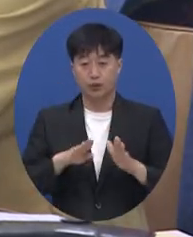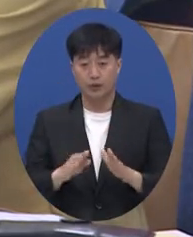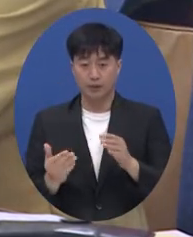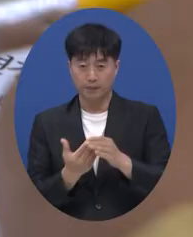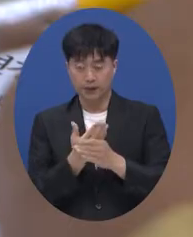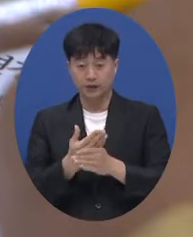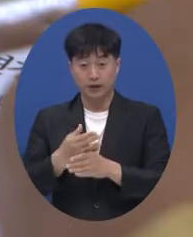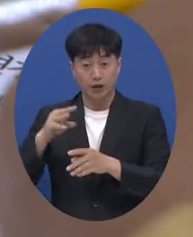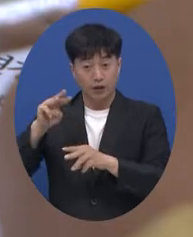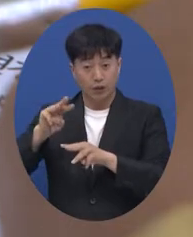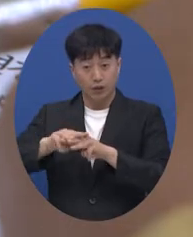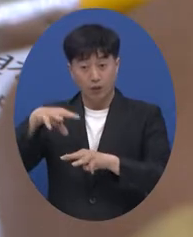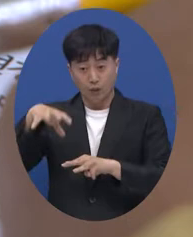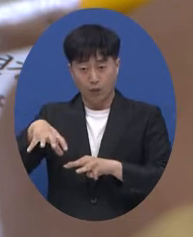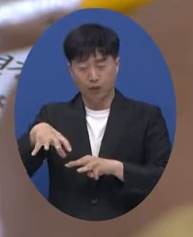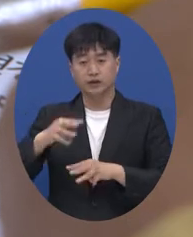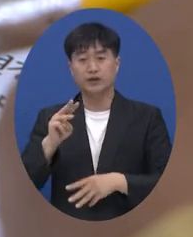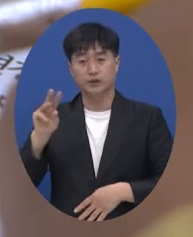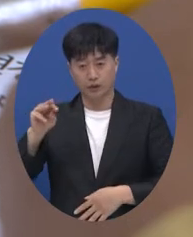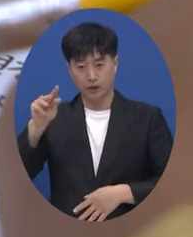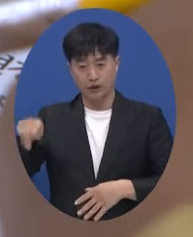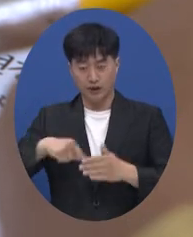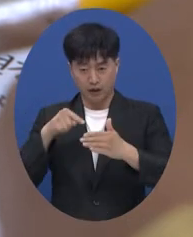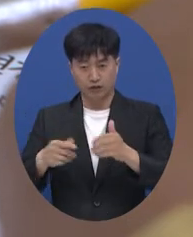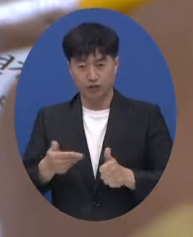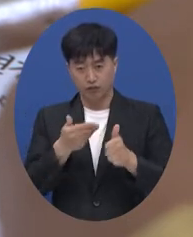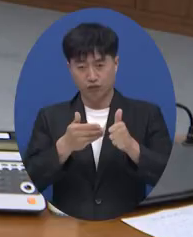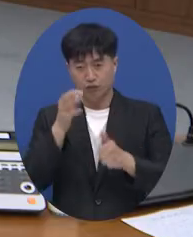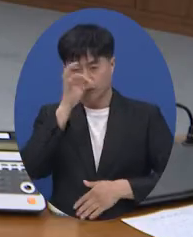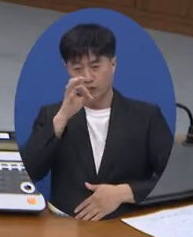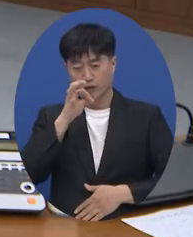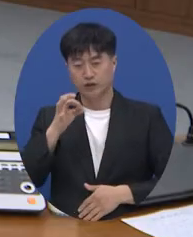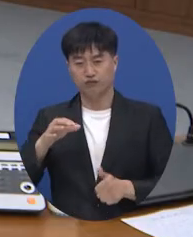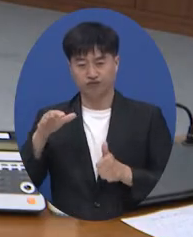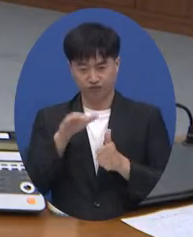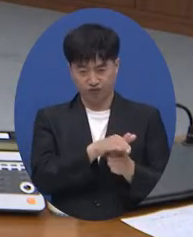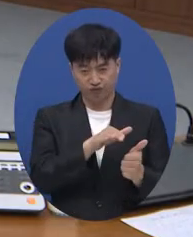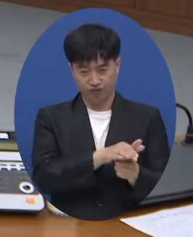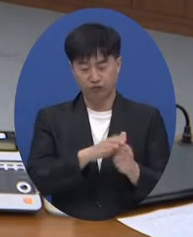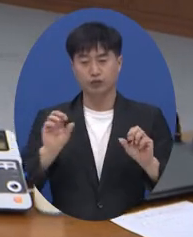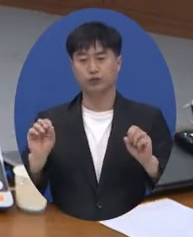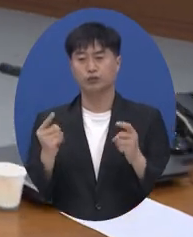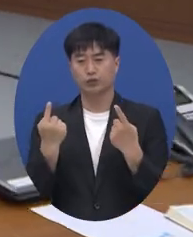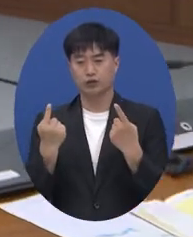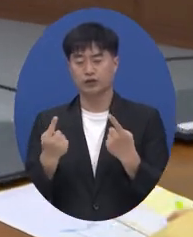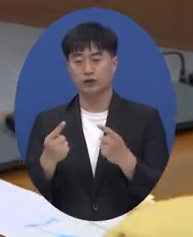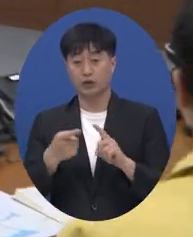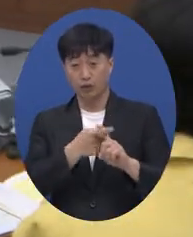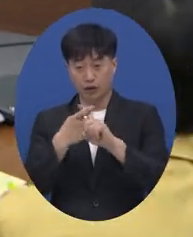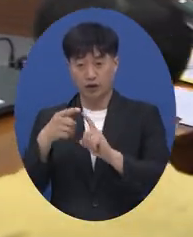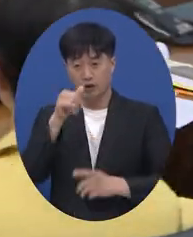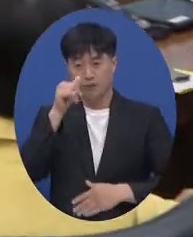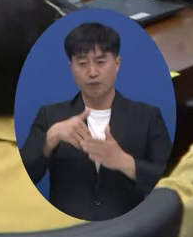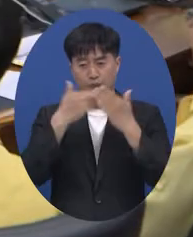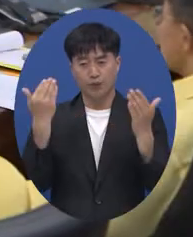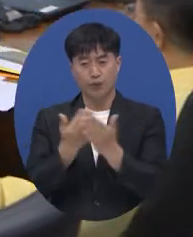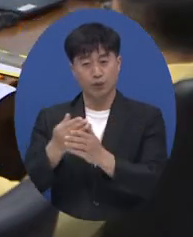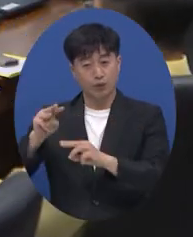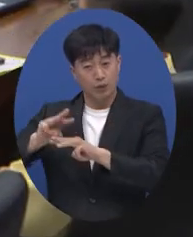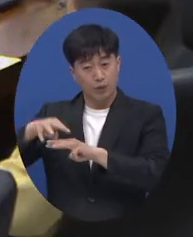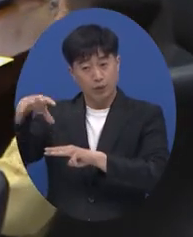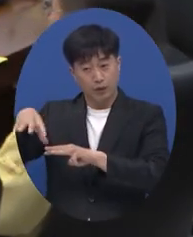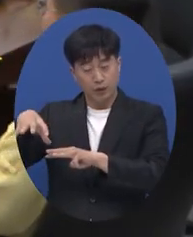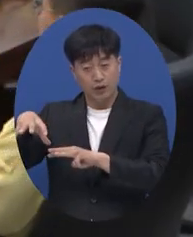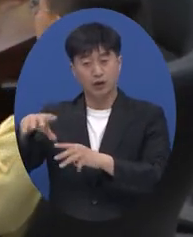발생 용장 3km 내 농장에서 사육되는 돼지를 살처분 하는 동시에 역학관계가 있는 모든 농장의